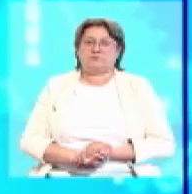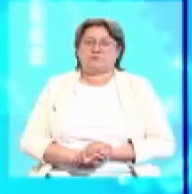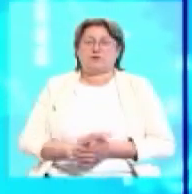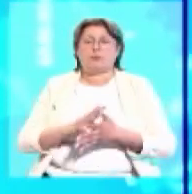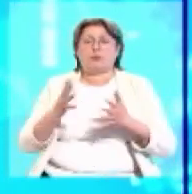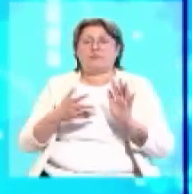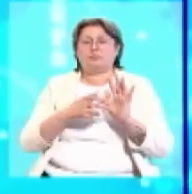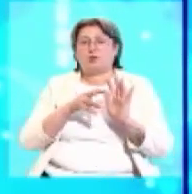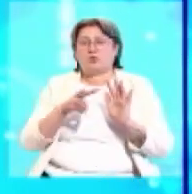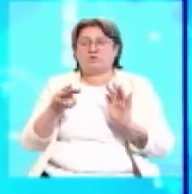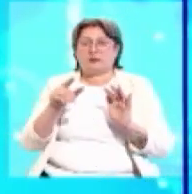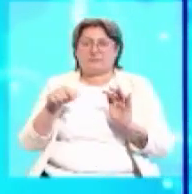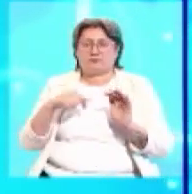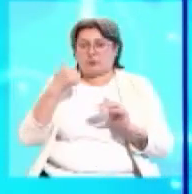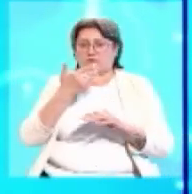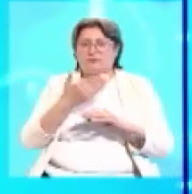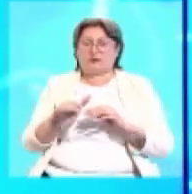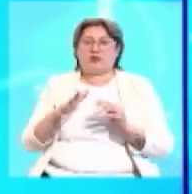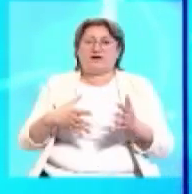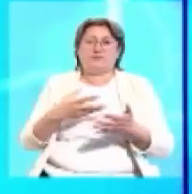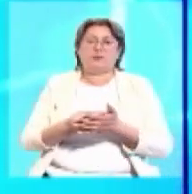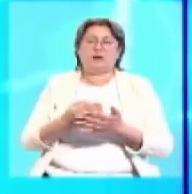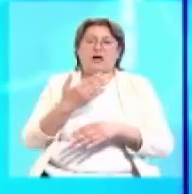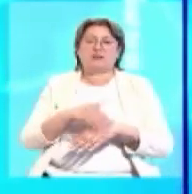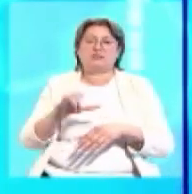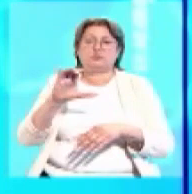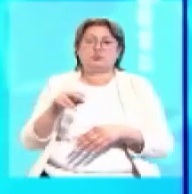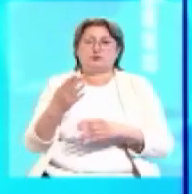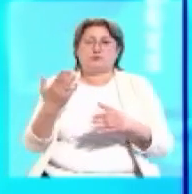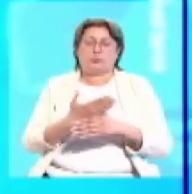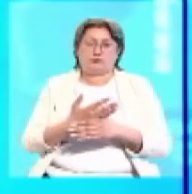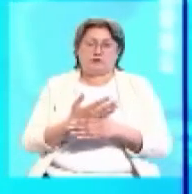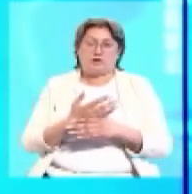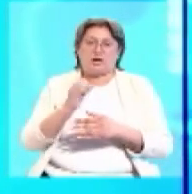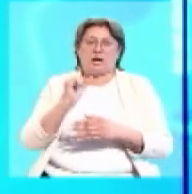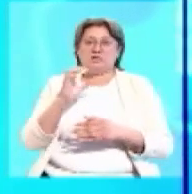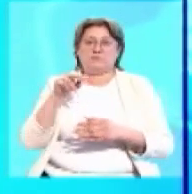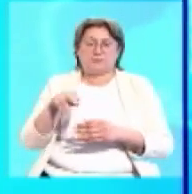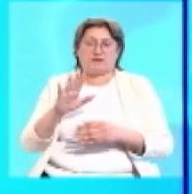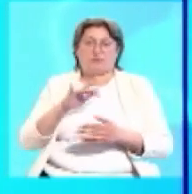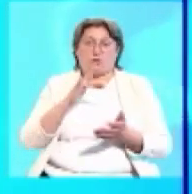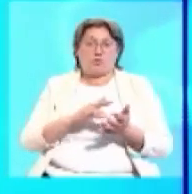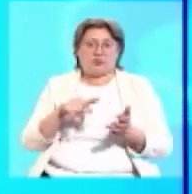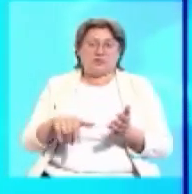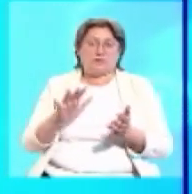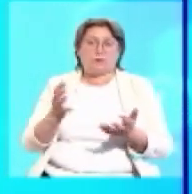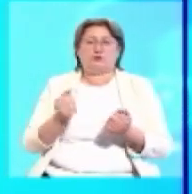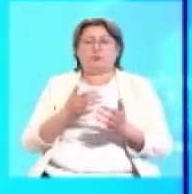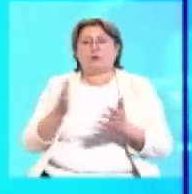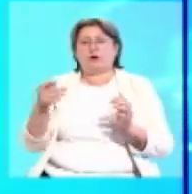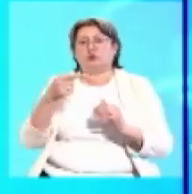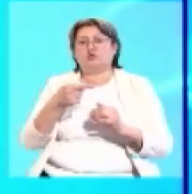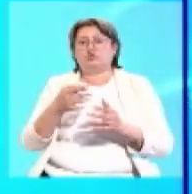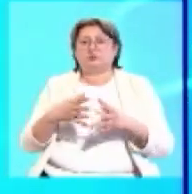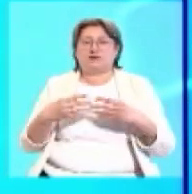более 800 миллионов тенге в этом году выделены на выплаты адресные социальной помощи АСП только в областном центре получают более